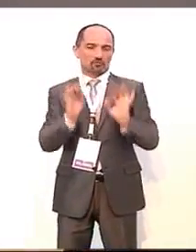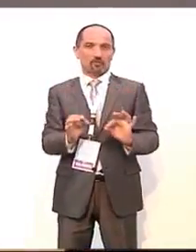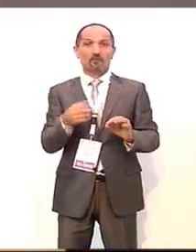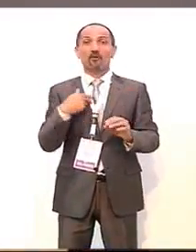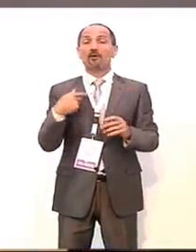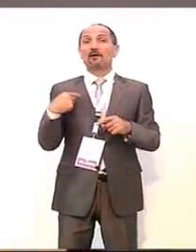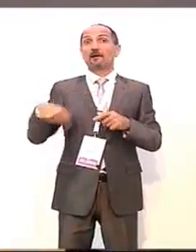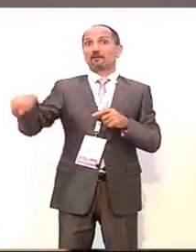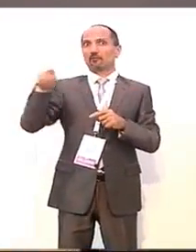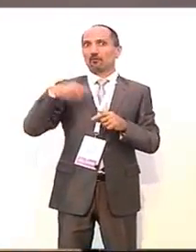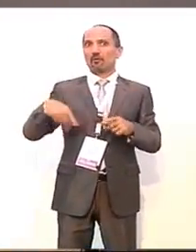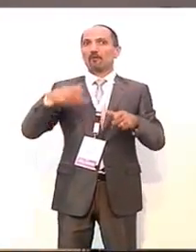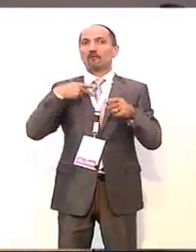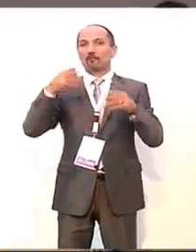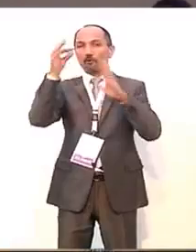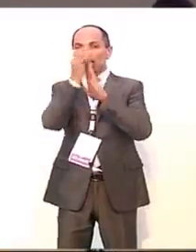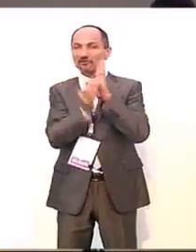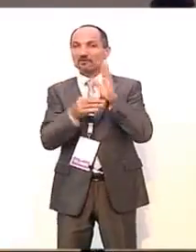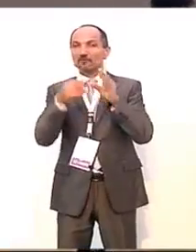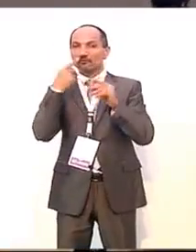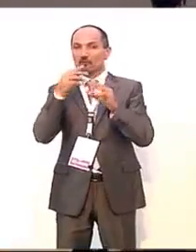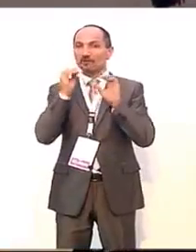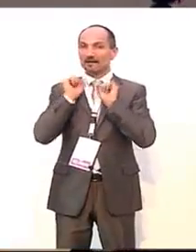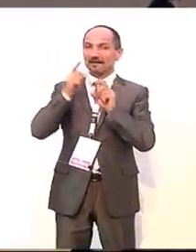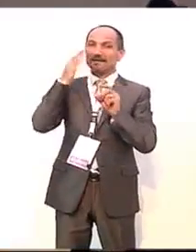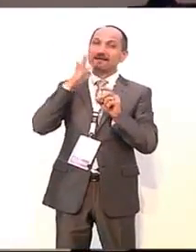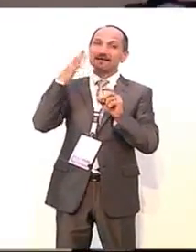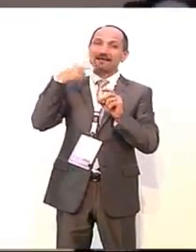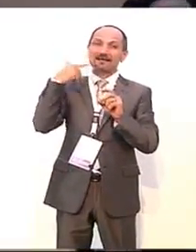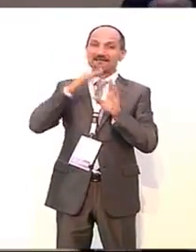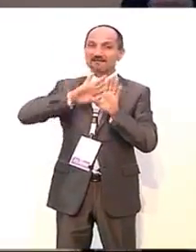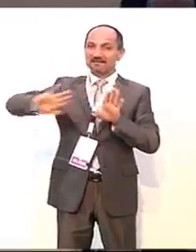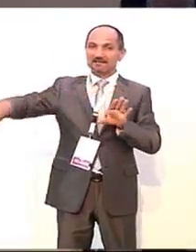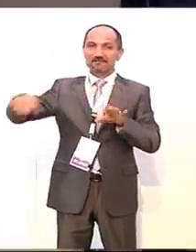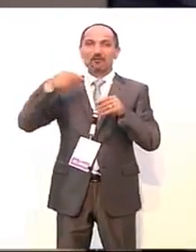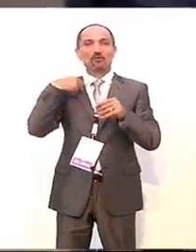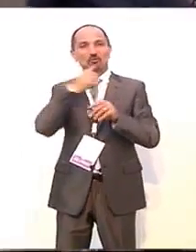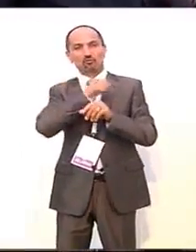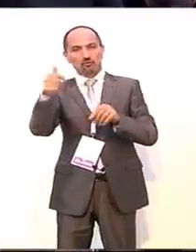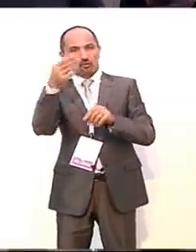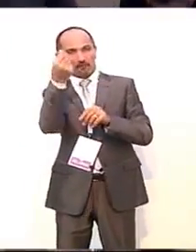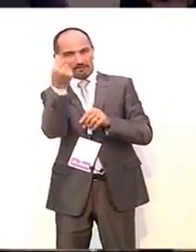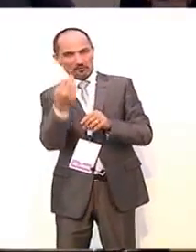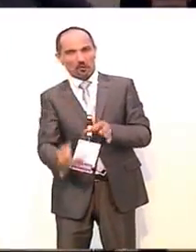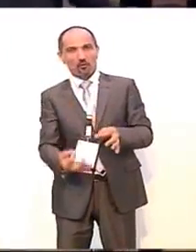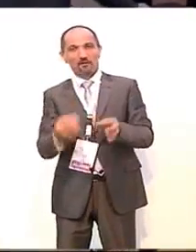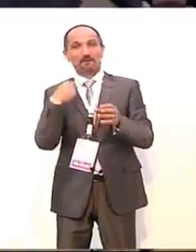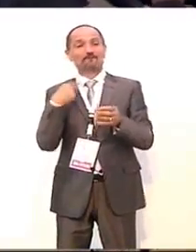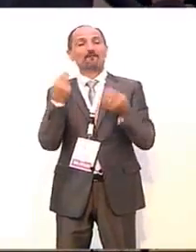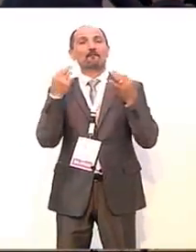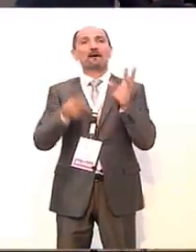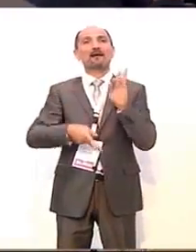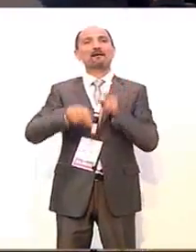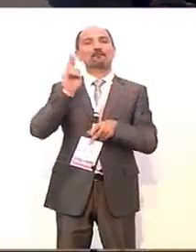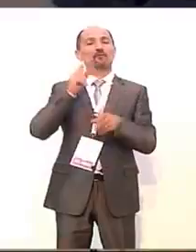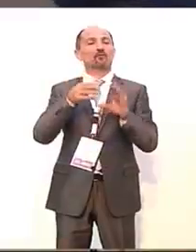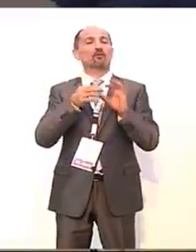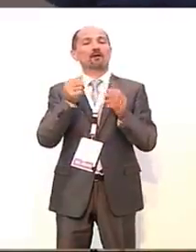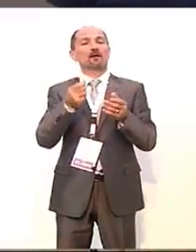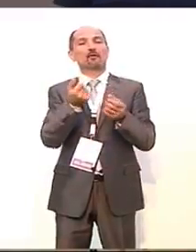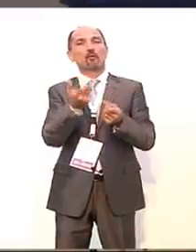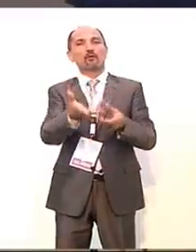cioè il principio di ogni razzismo è sempre e solo i soldi. Eppure le cose che contano di più sono